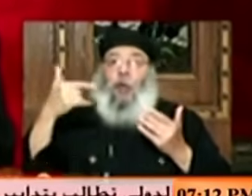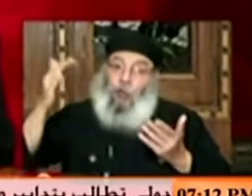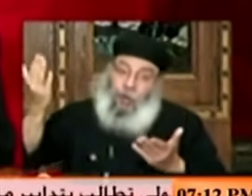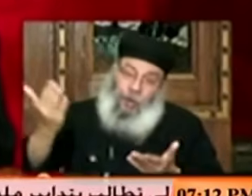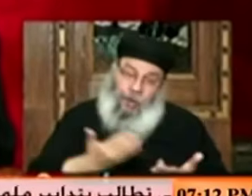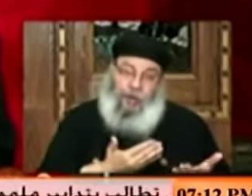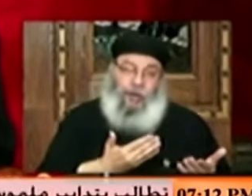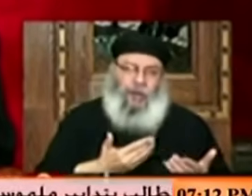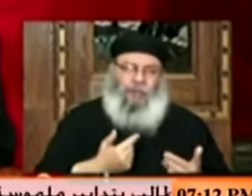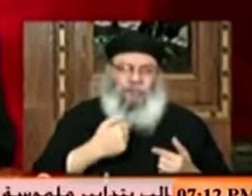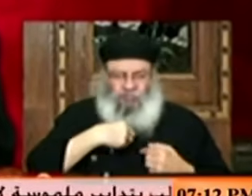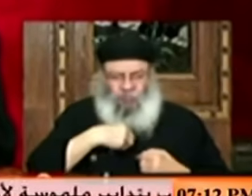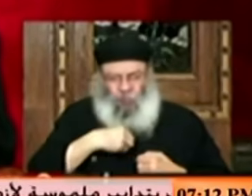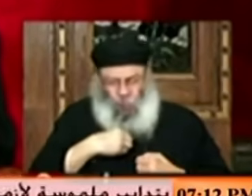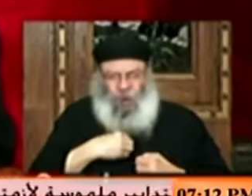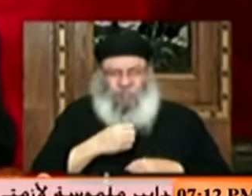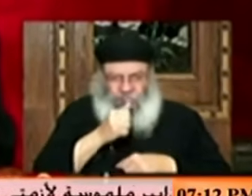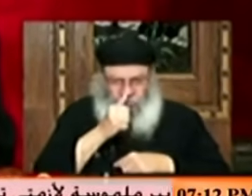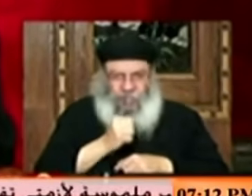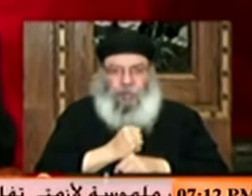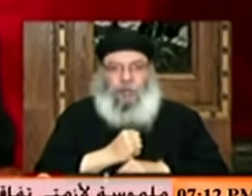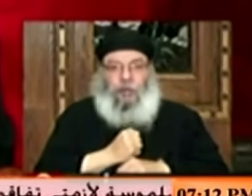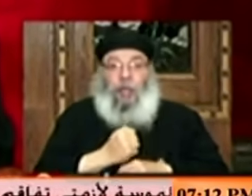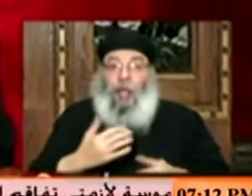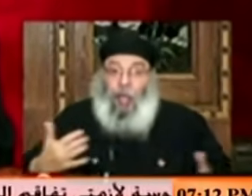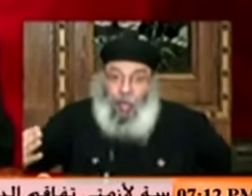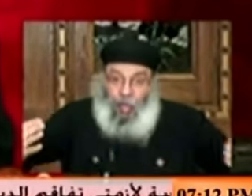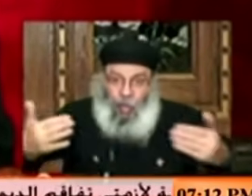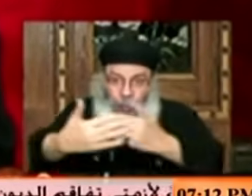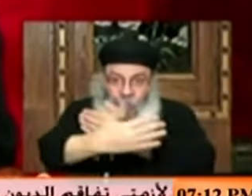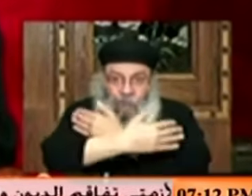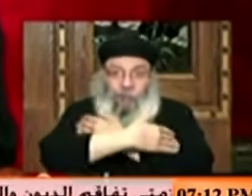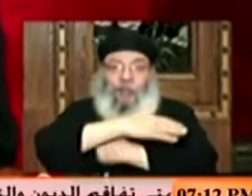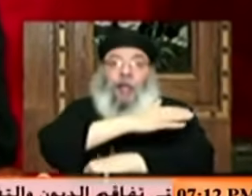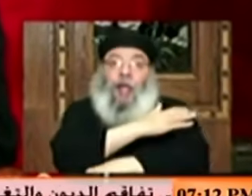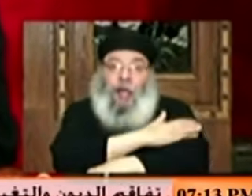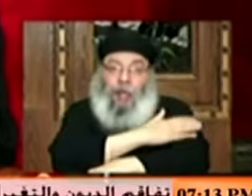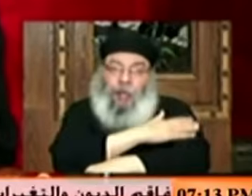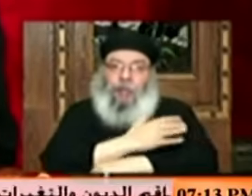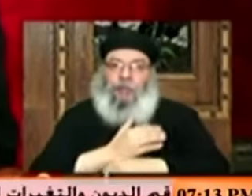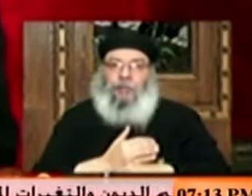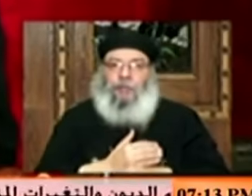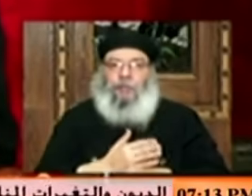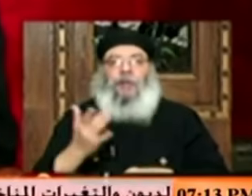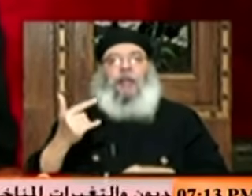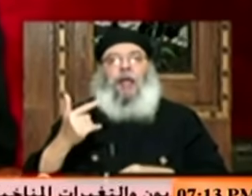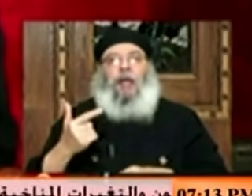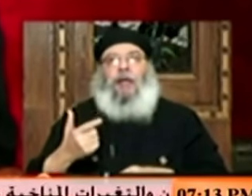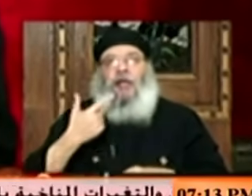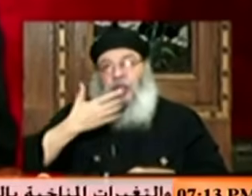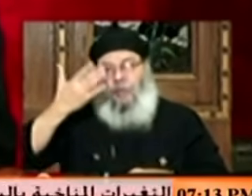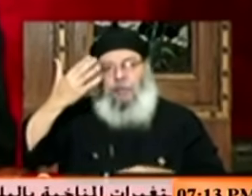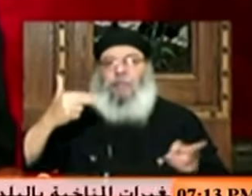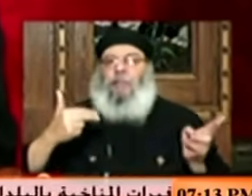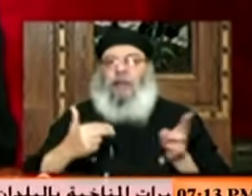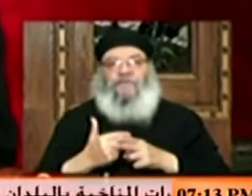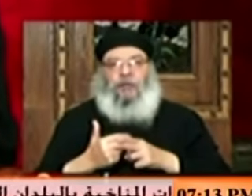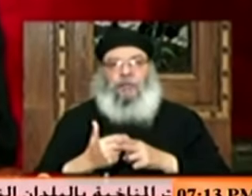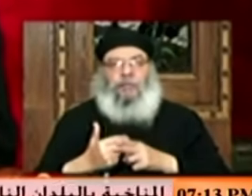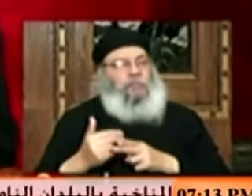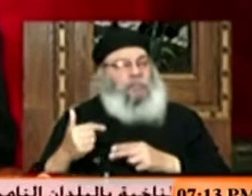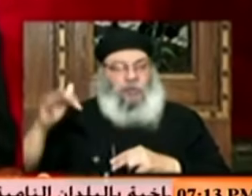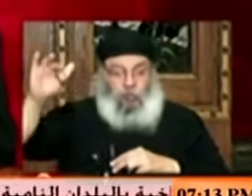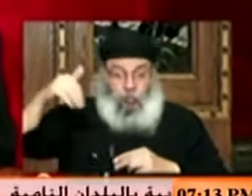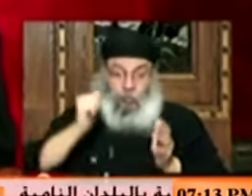رجع ونفسيته تعبان انا ده انا اخده في حضني واطبطب عليه الاخ الكبير رفض يدخل البيت